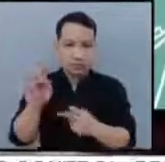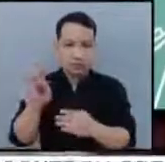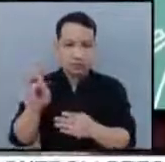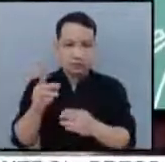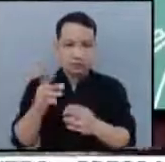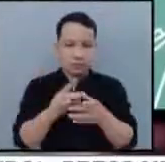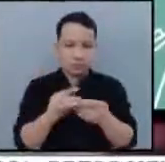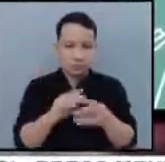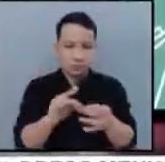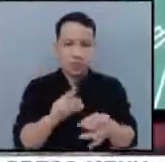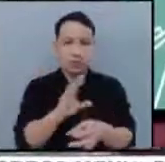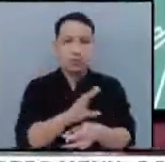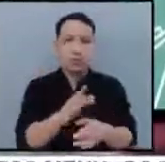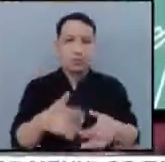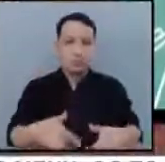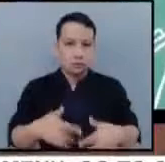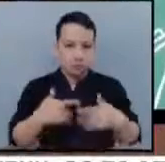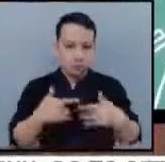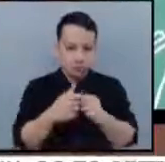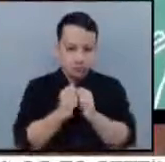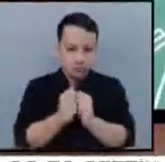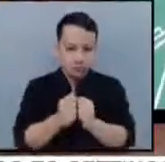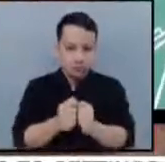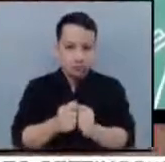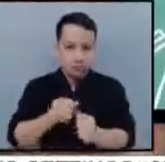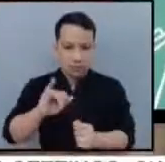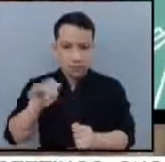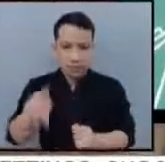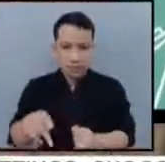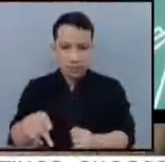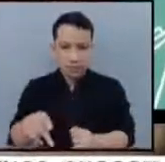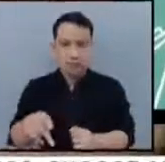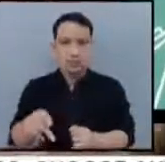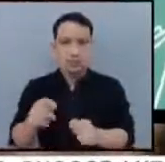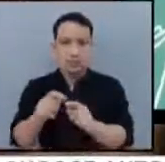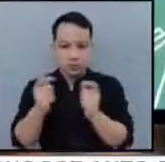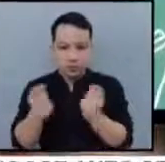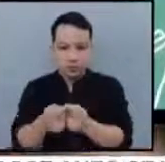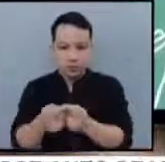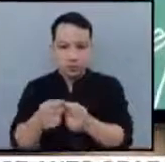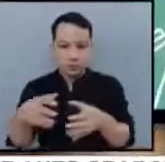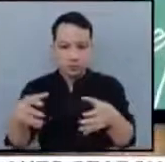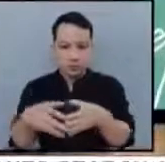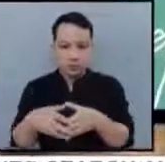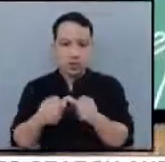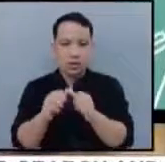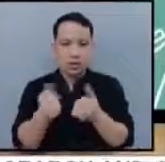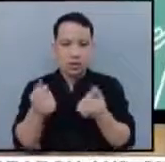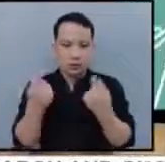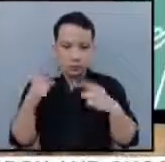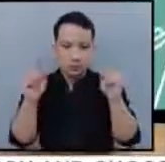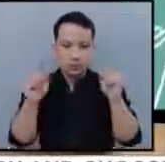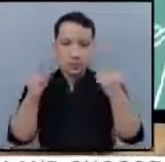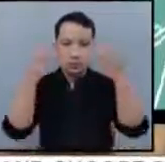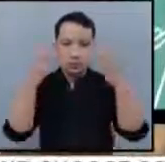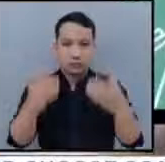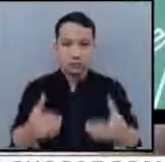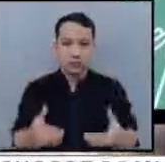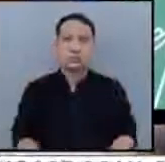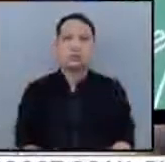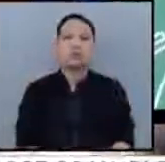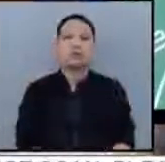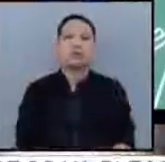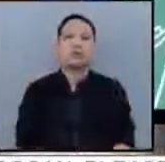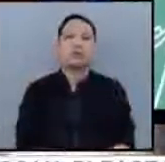ng buhay kasama ng mga katutubo at kung paano siya naging successful na guro.